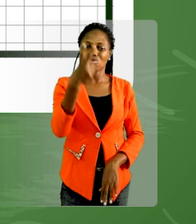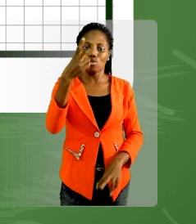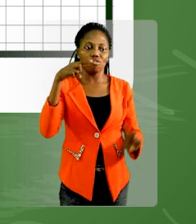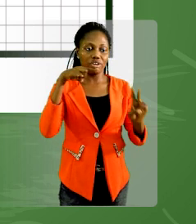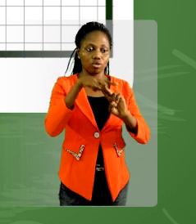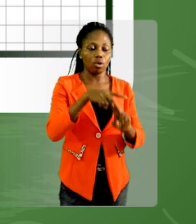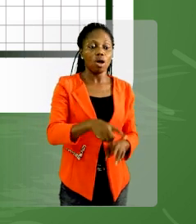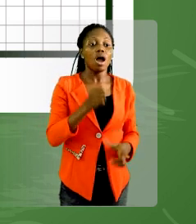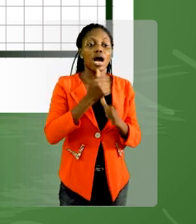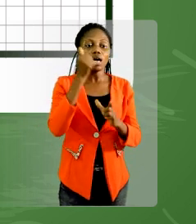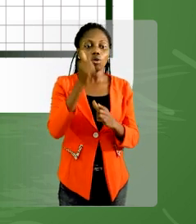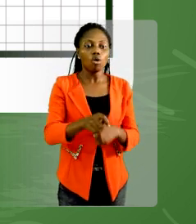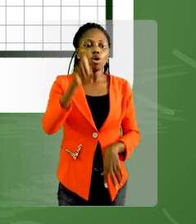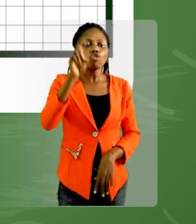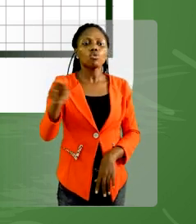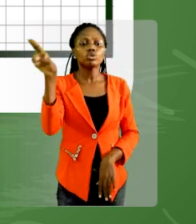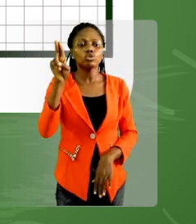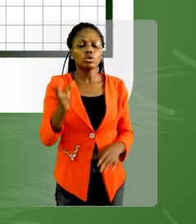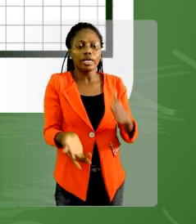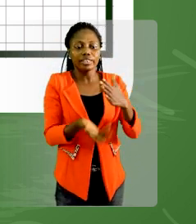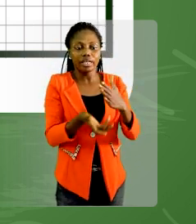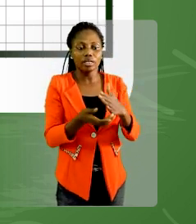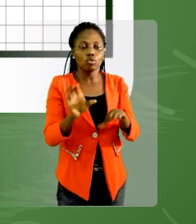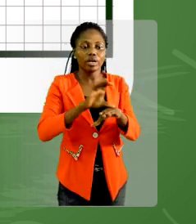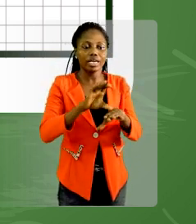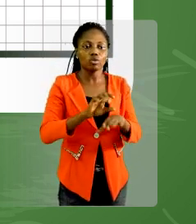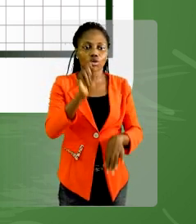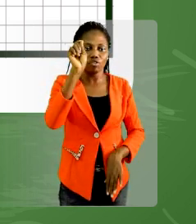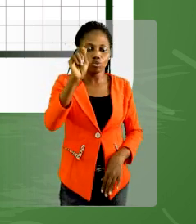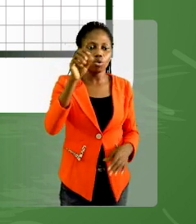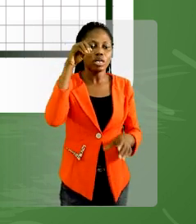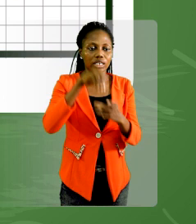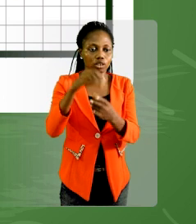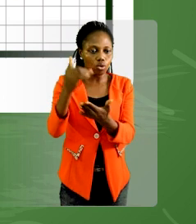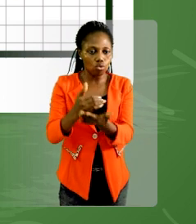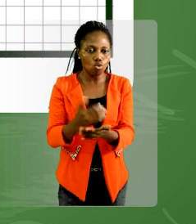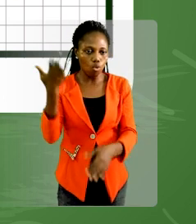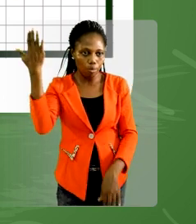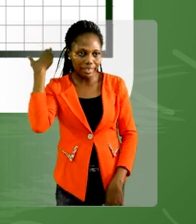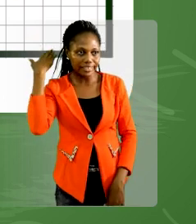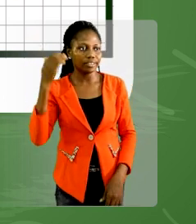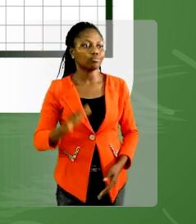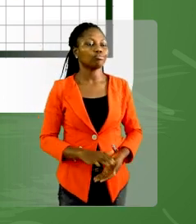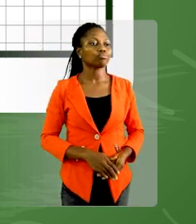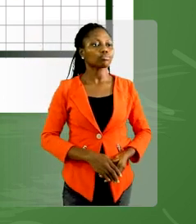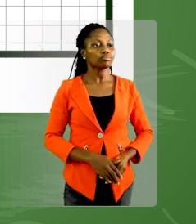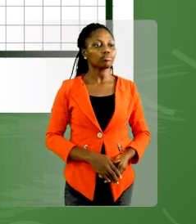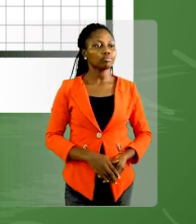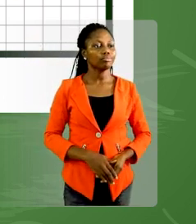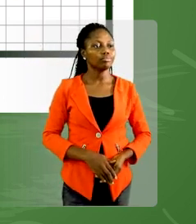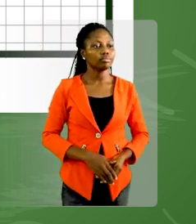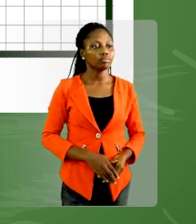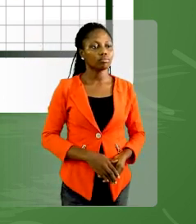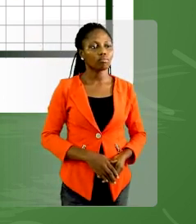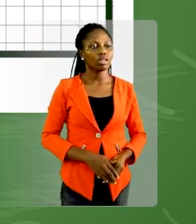en utilisant la formule de calcul de coordonnées d'un vecteur vue dans la leçon précédente. Donc, ce